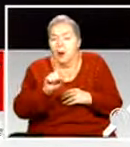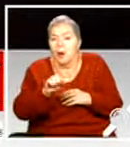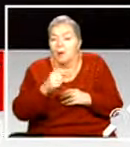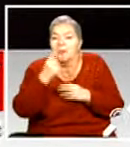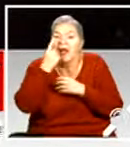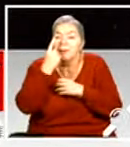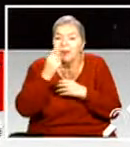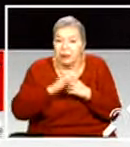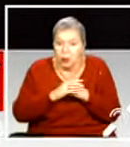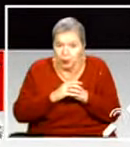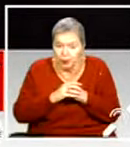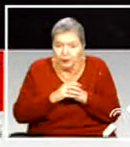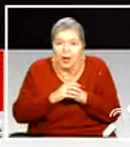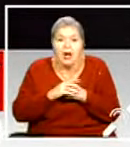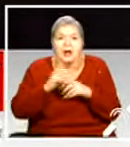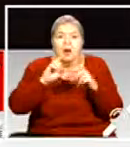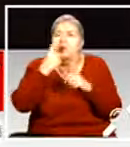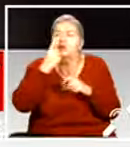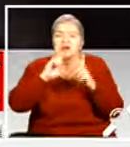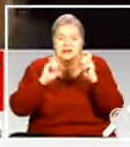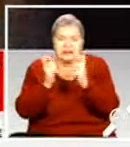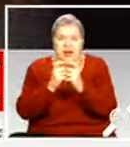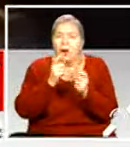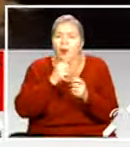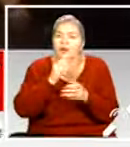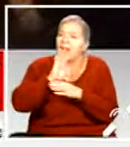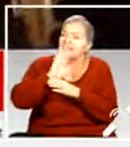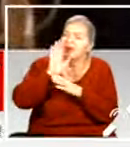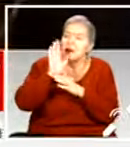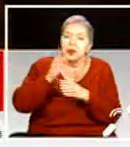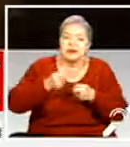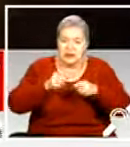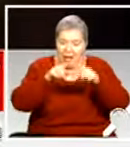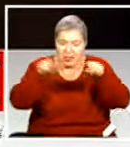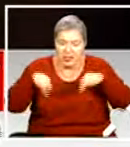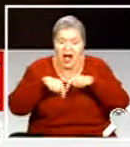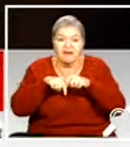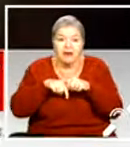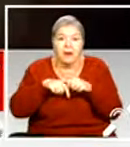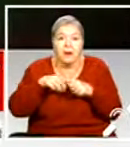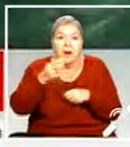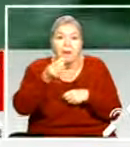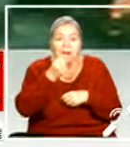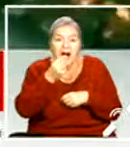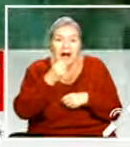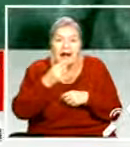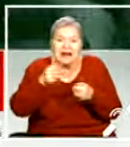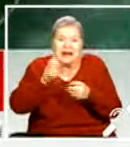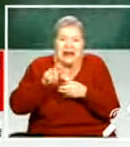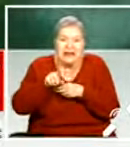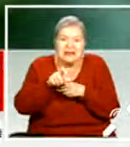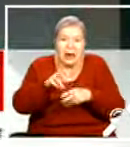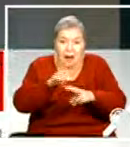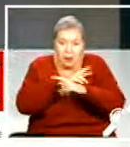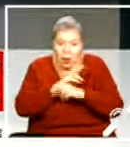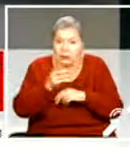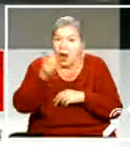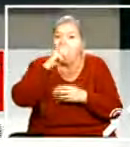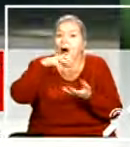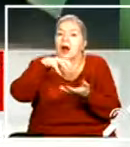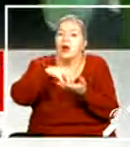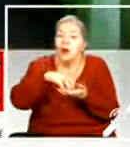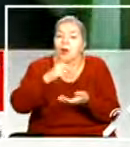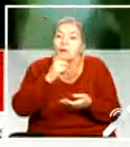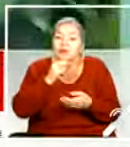într-una din sălile unde sunt depozitate acele tăvi cu mâncare, au găsit un gând dacă mort, iar într-o altă parte, unde sunt